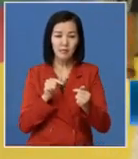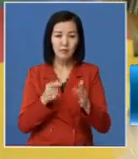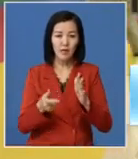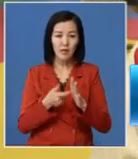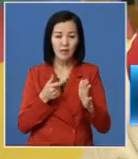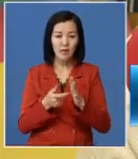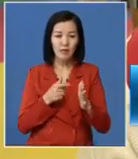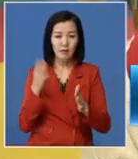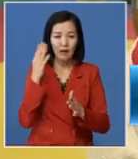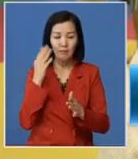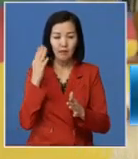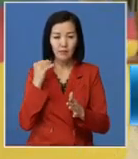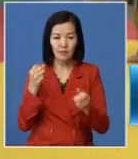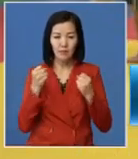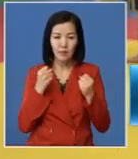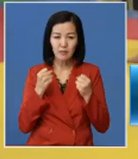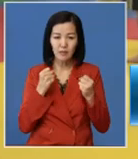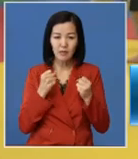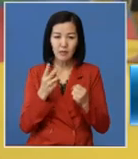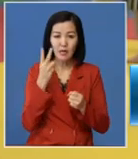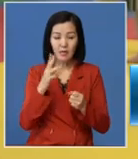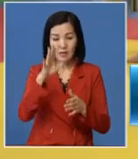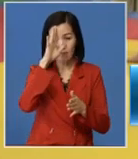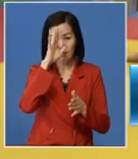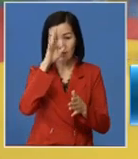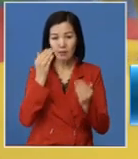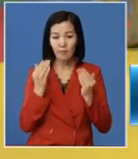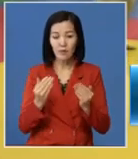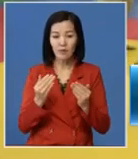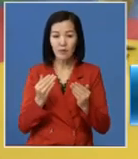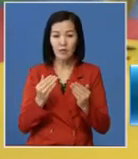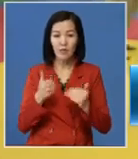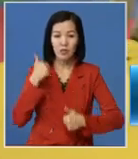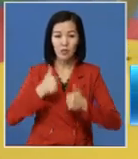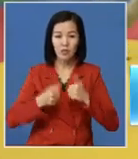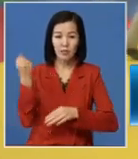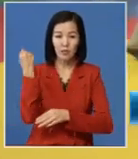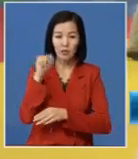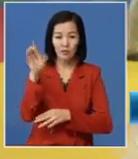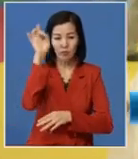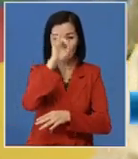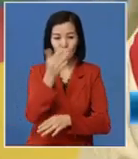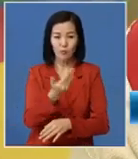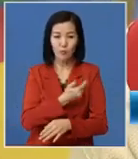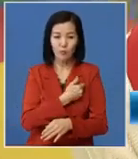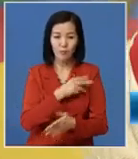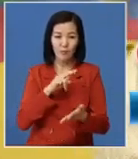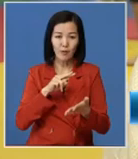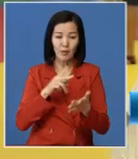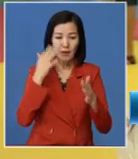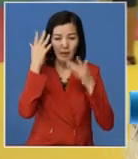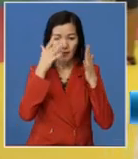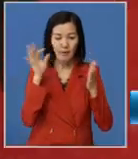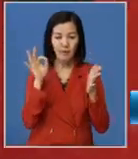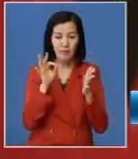Қарағанды мен Алматының баласы. Сол екеуін биылғы кубокта отырып чемпион атансам деген арман